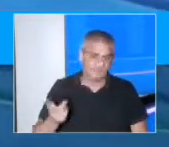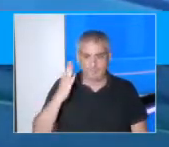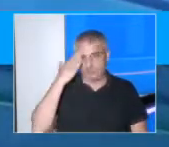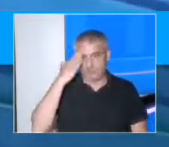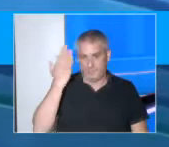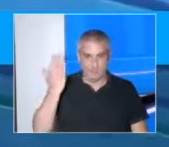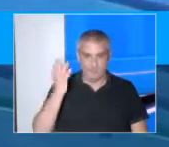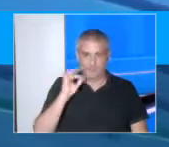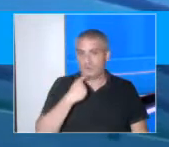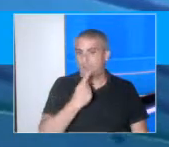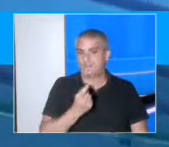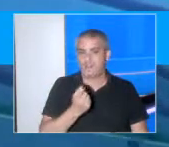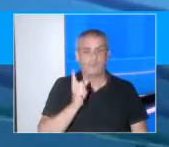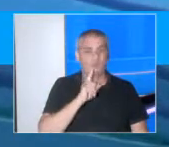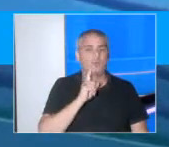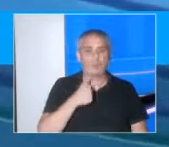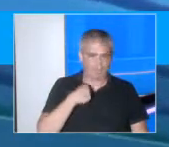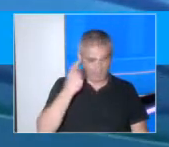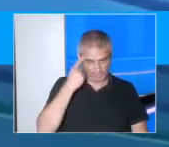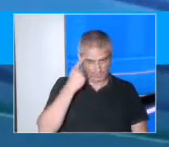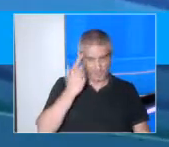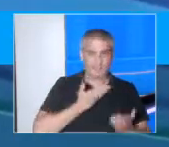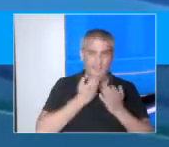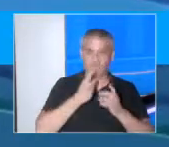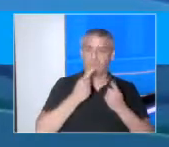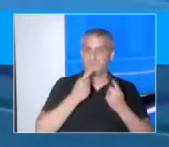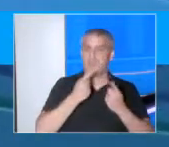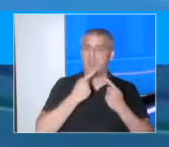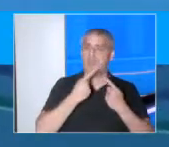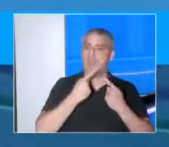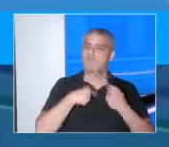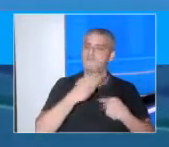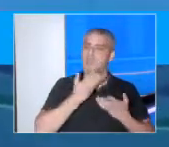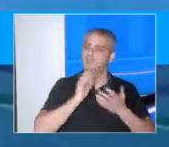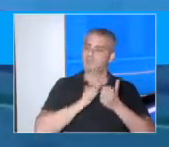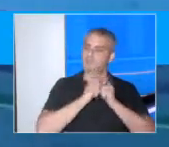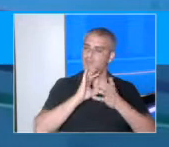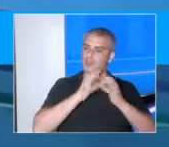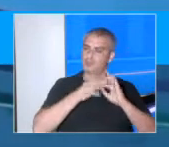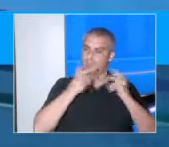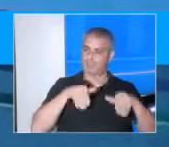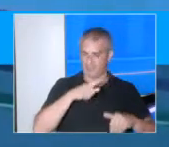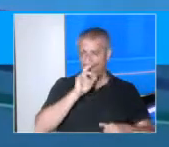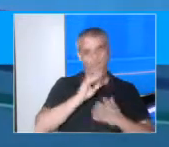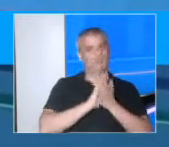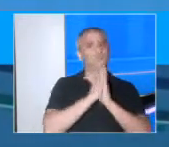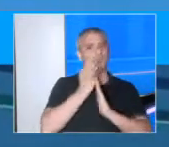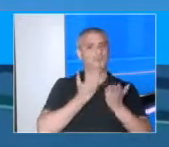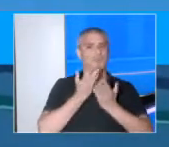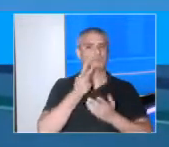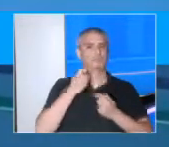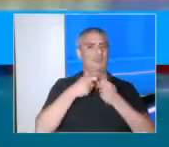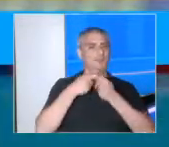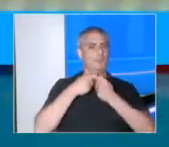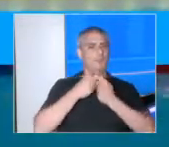אני לא מעורה בעניינים כדי לומר לך את השמות, אבל אני יודעת שההתייחסות לוועד הפרלימפי השתנתה, שיש התייחסות של